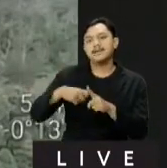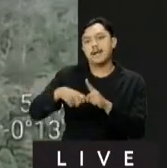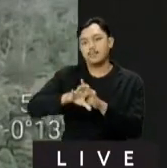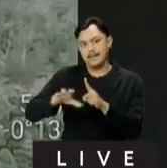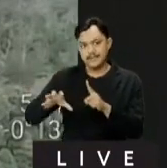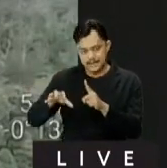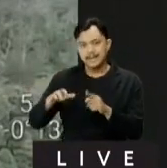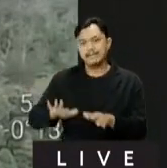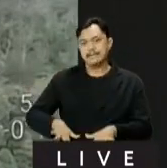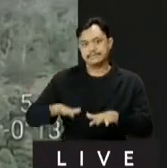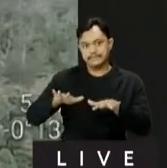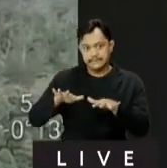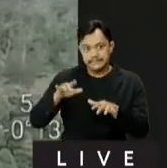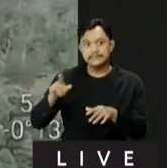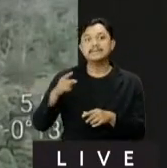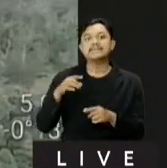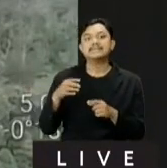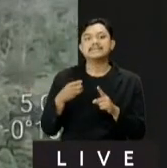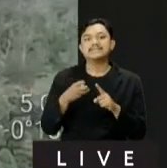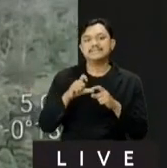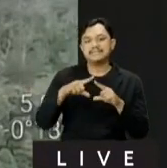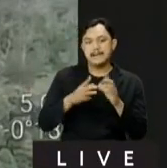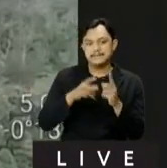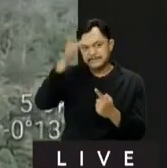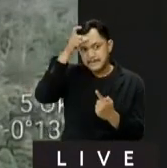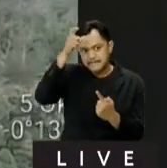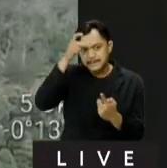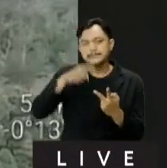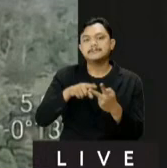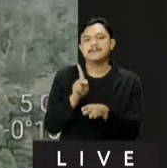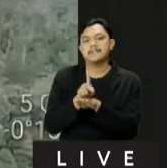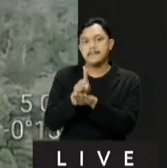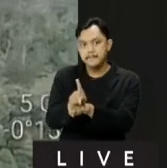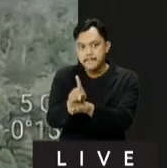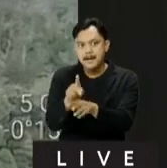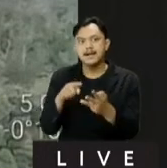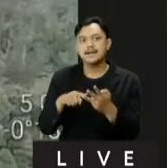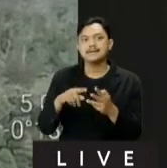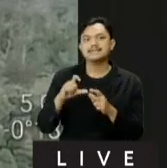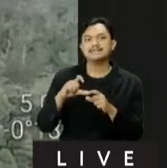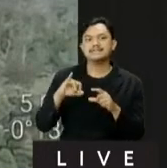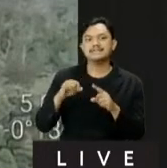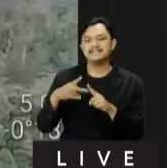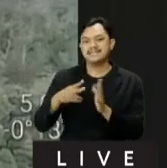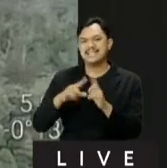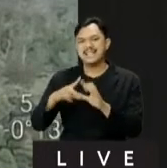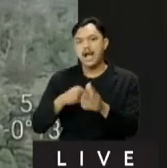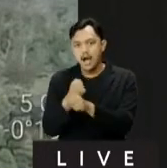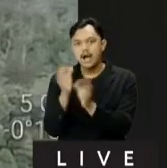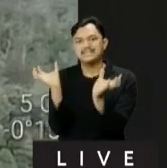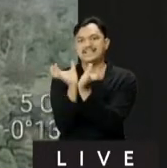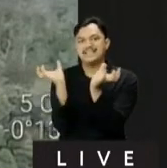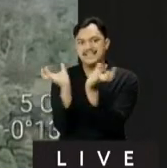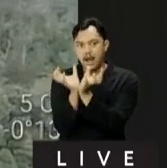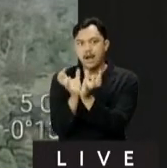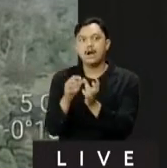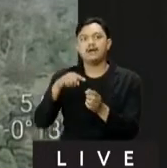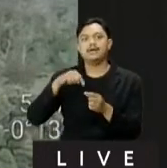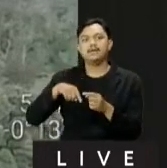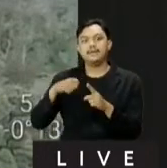banjir, yaitu Sambas, Bengkayang, Ketapang, dan Sintang. Dari 4 kabupaten ini ada